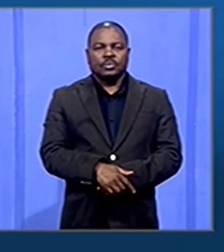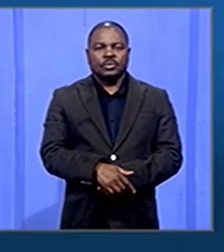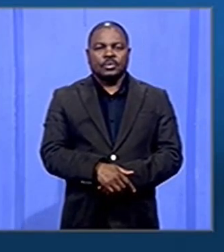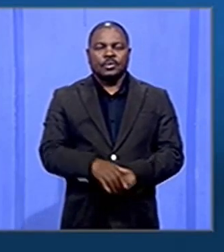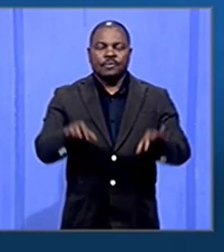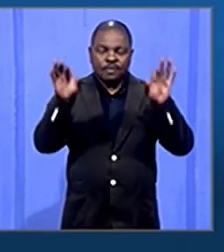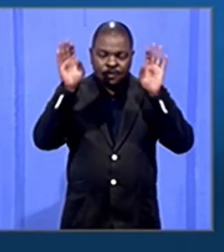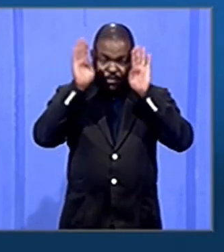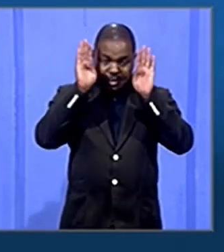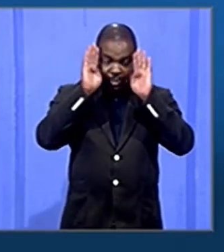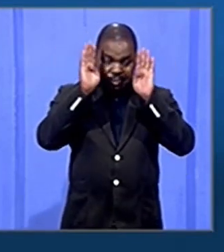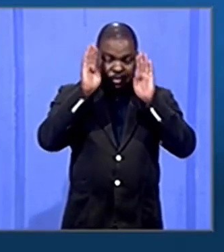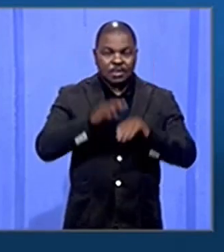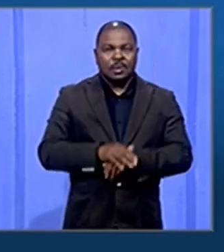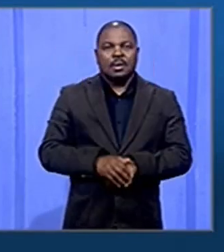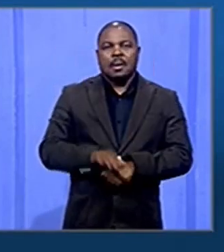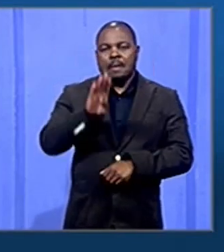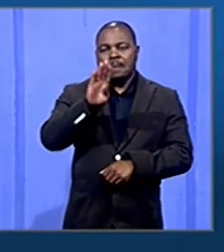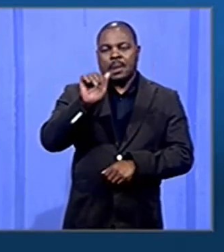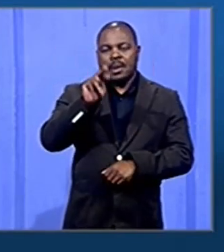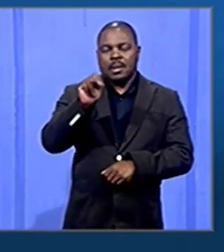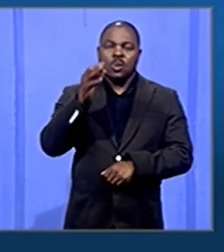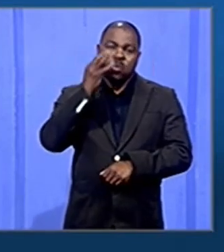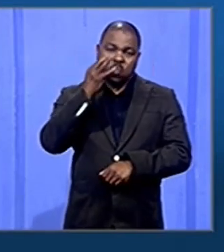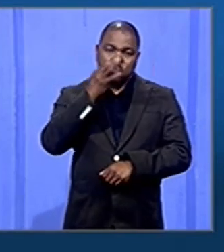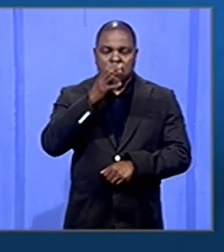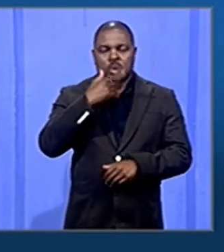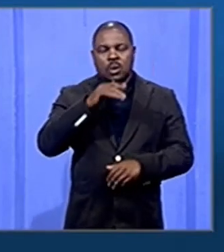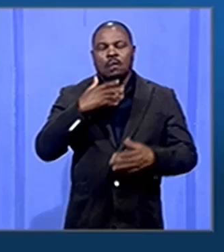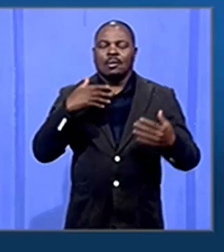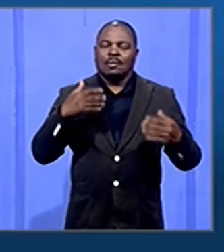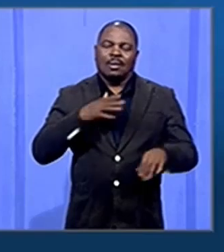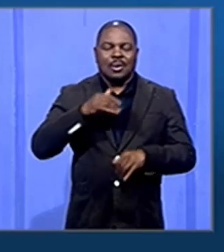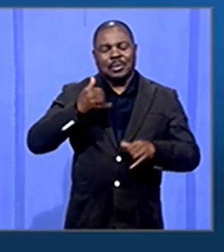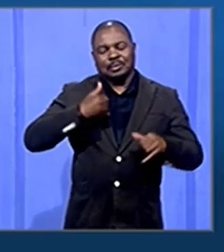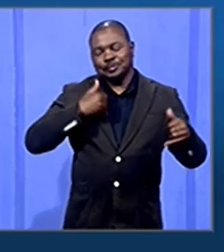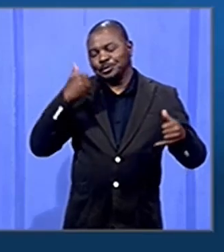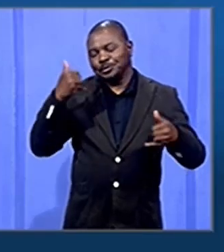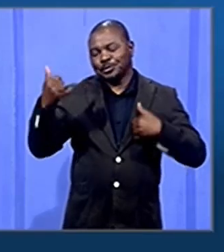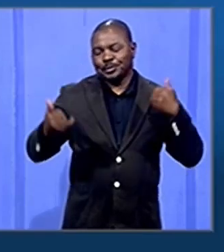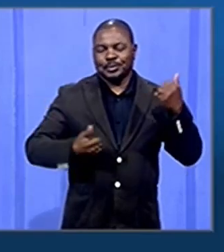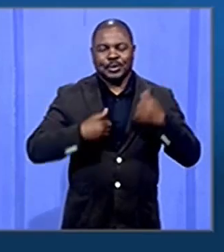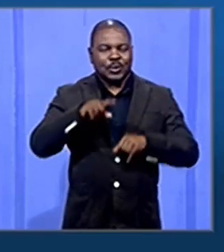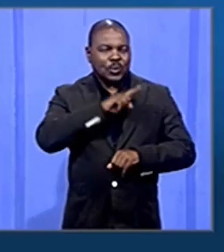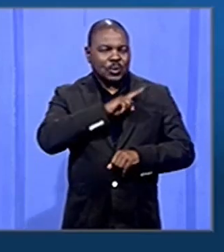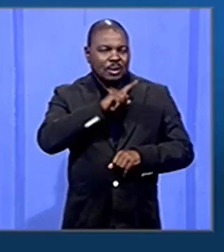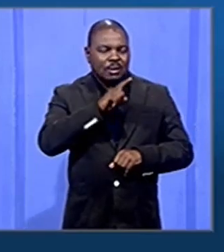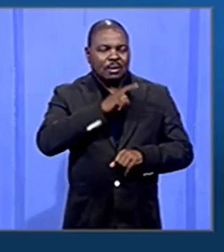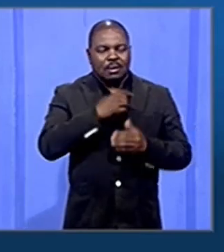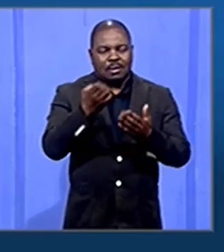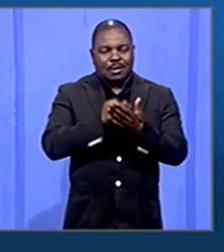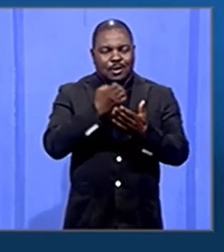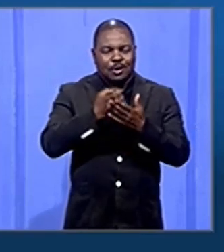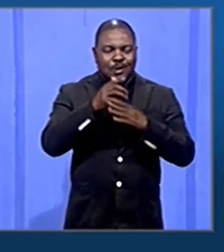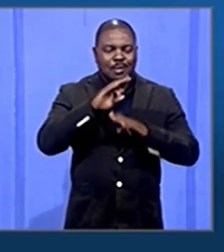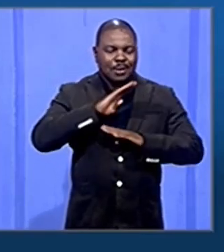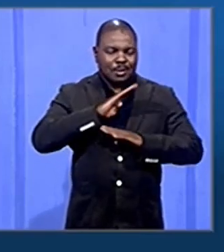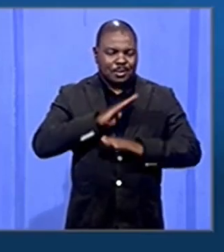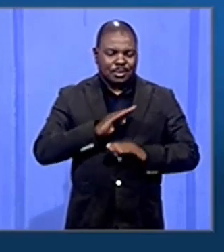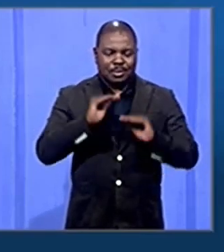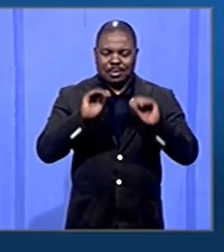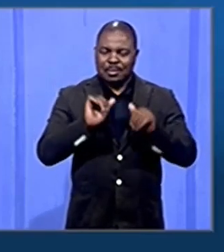Letlakaleng la Facebook Maimela Ben o re re hlabile kgobe ka motlwa kimologo ya ikonomi ke yona.